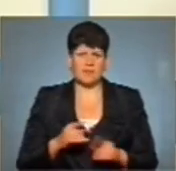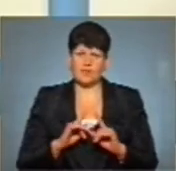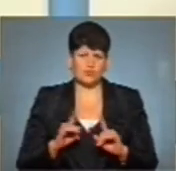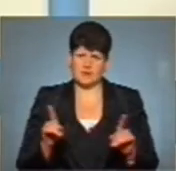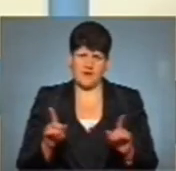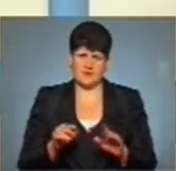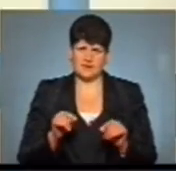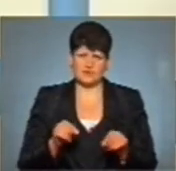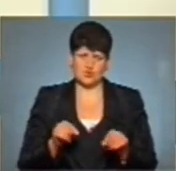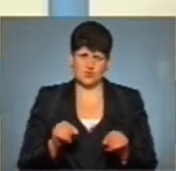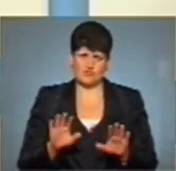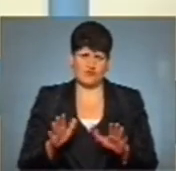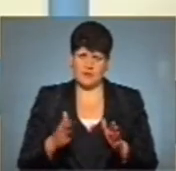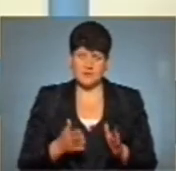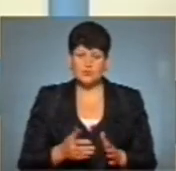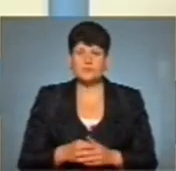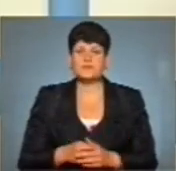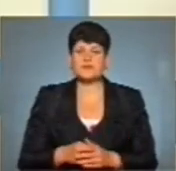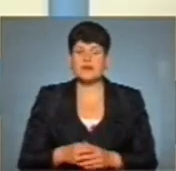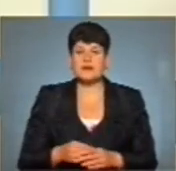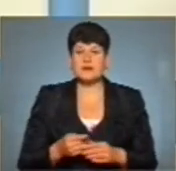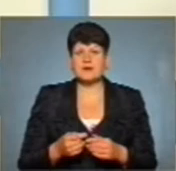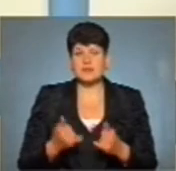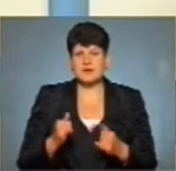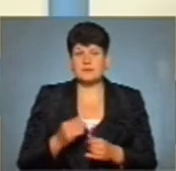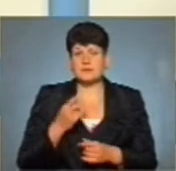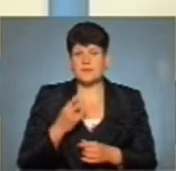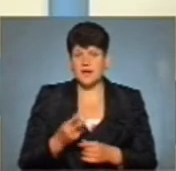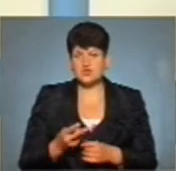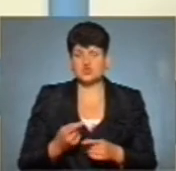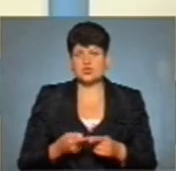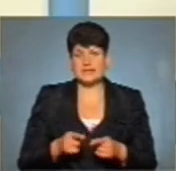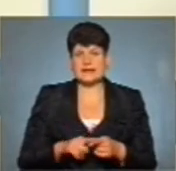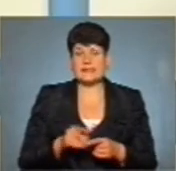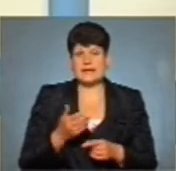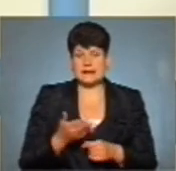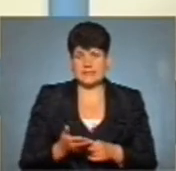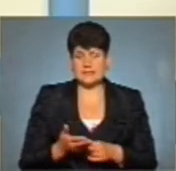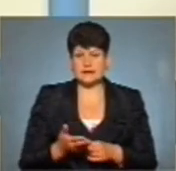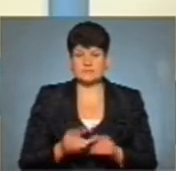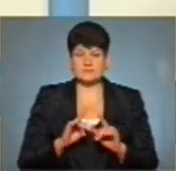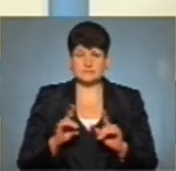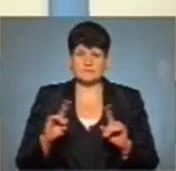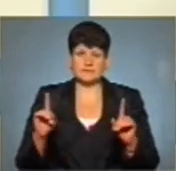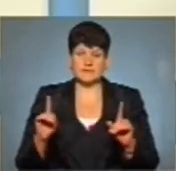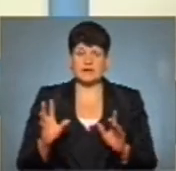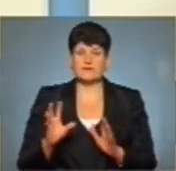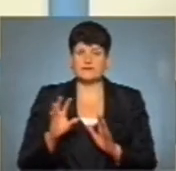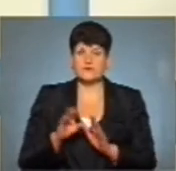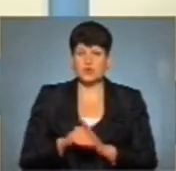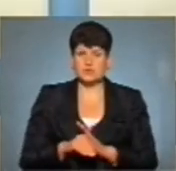цьому випадку. І, власне, бачачи такий дисонанс, який